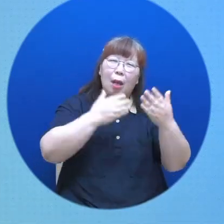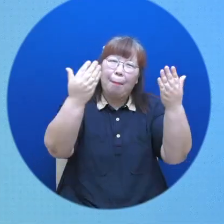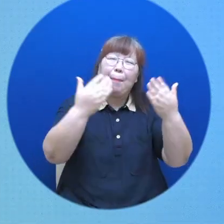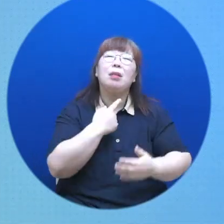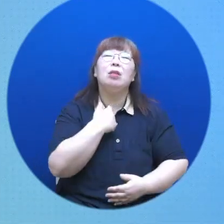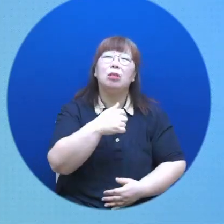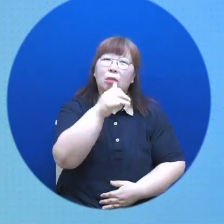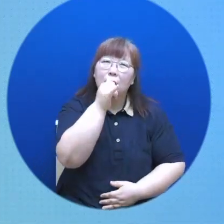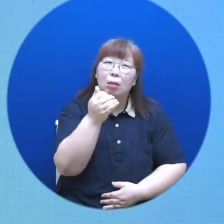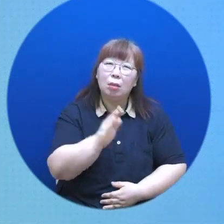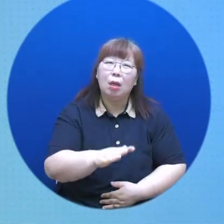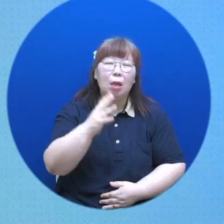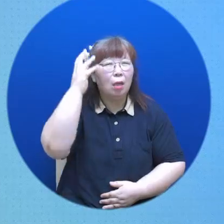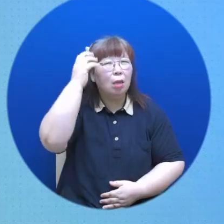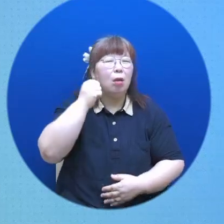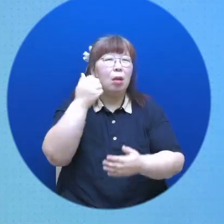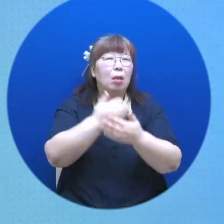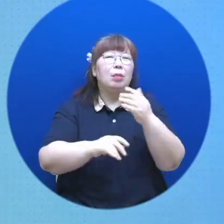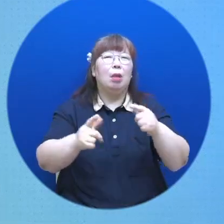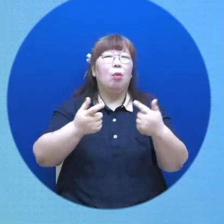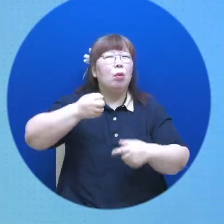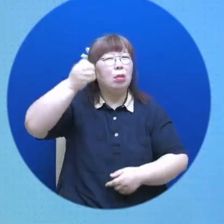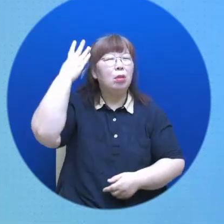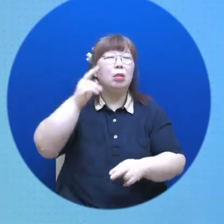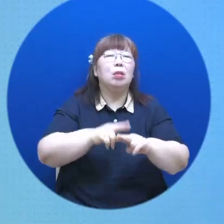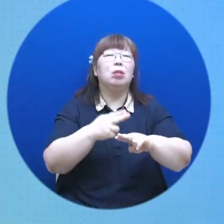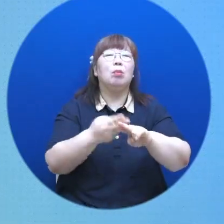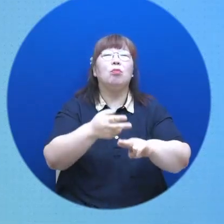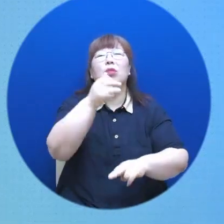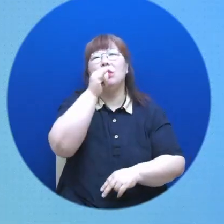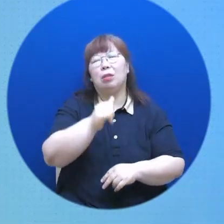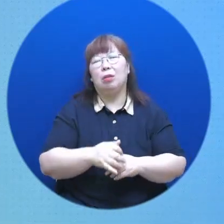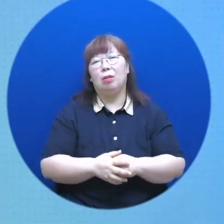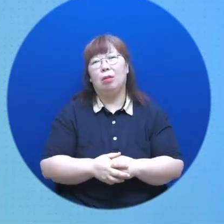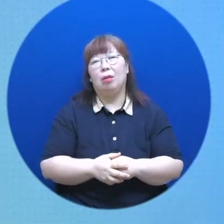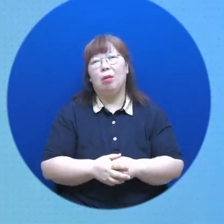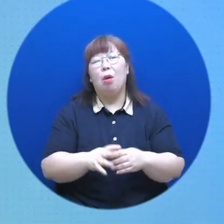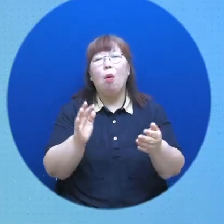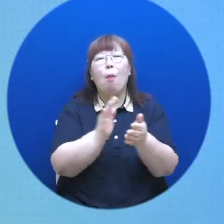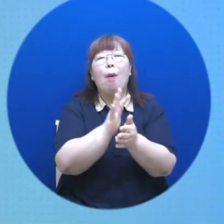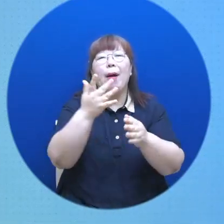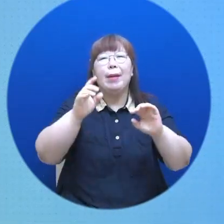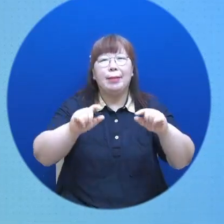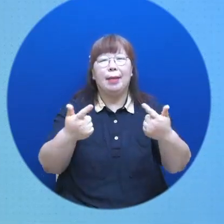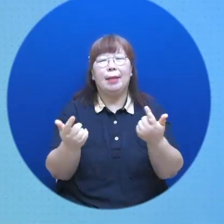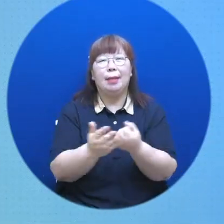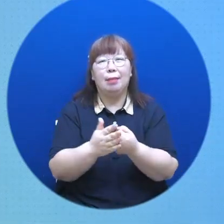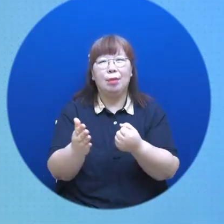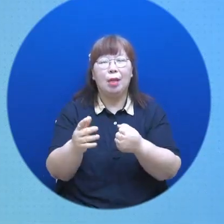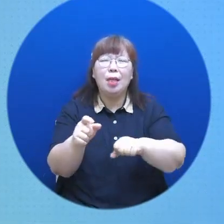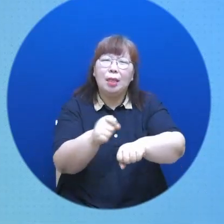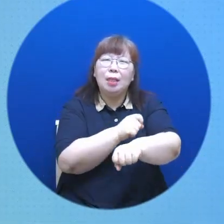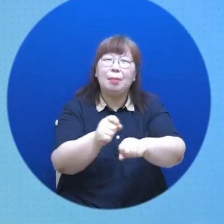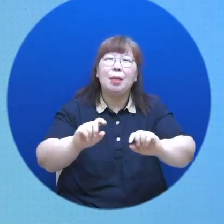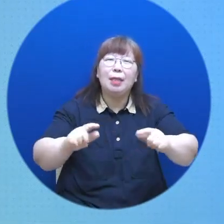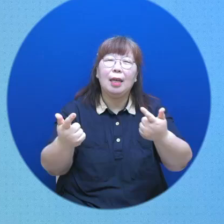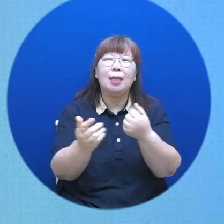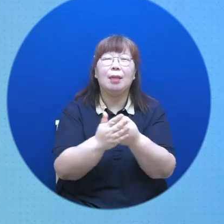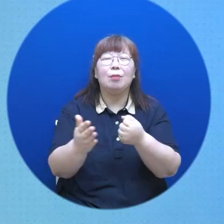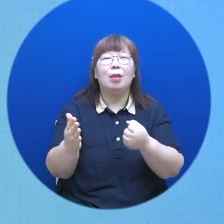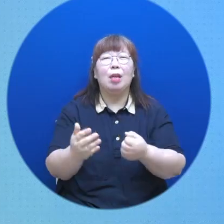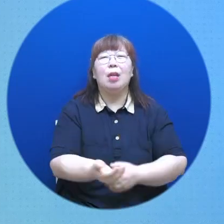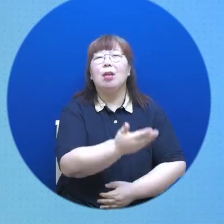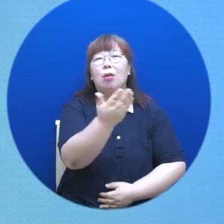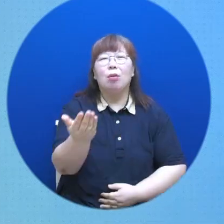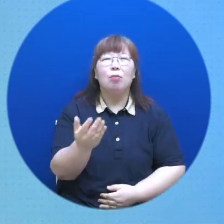기억에 남지 않고 잊혀져 버린 선물도 있다는 것입니다. 화려하지 않기 때문에, 특별하지 않기 때문에